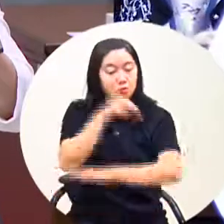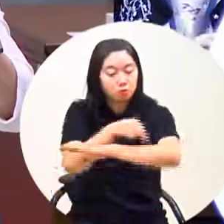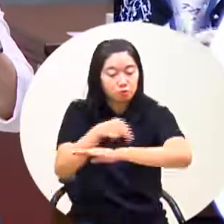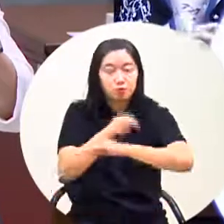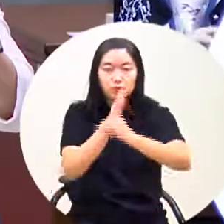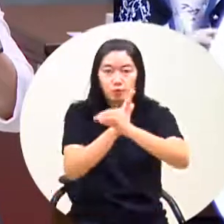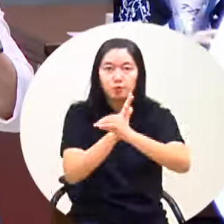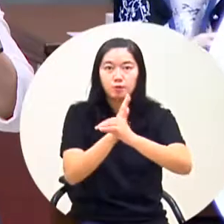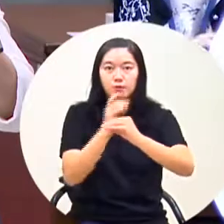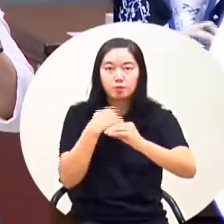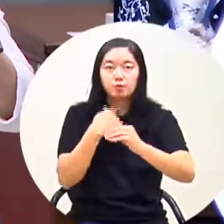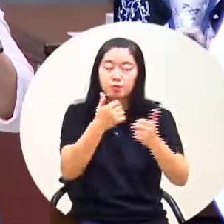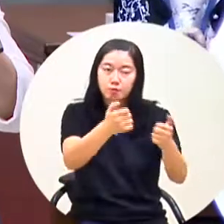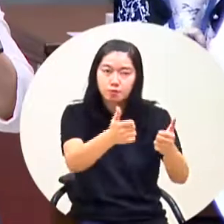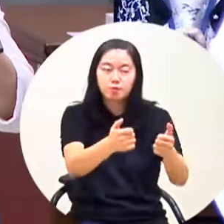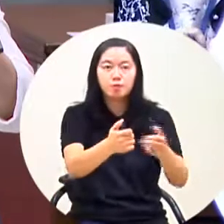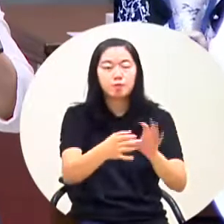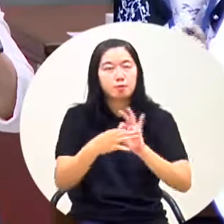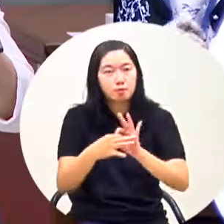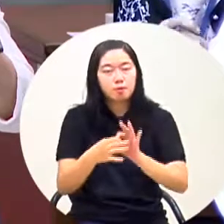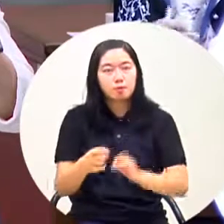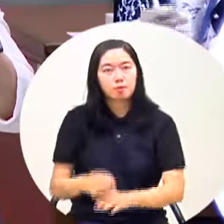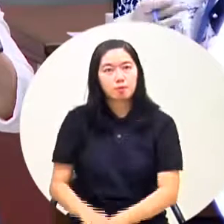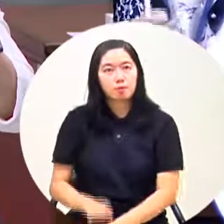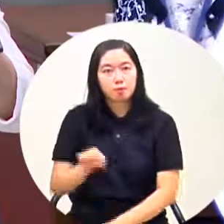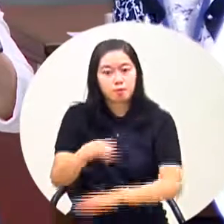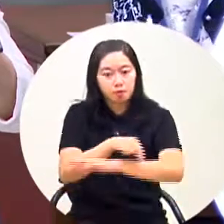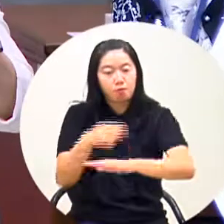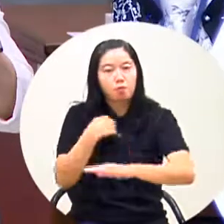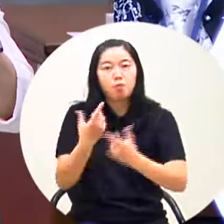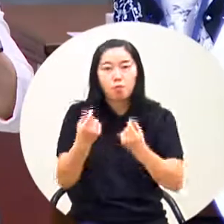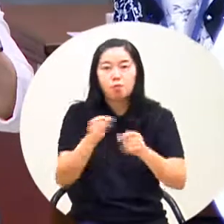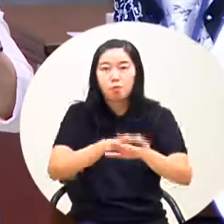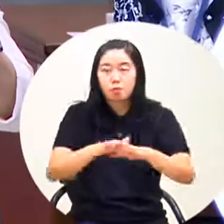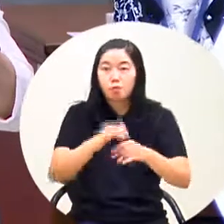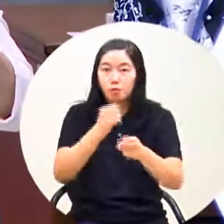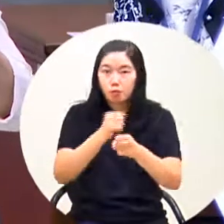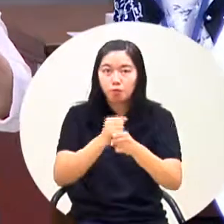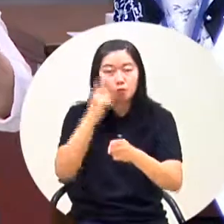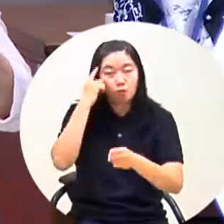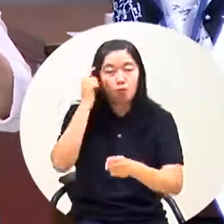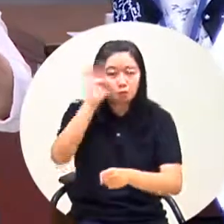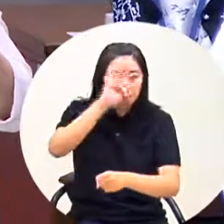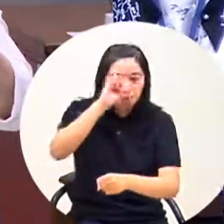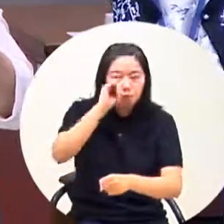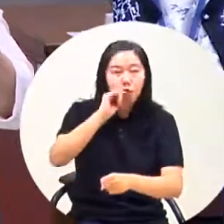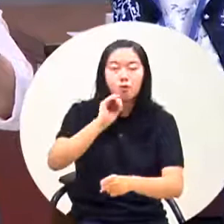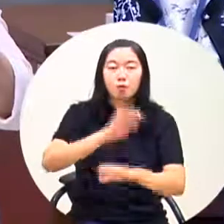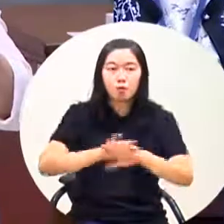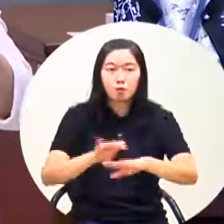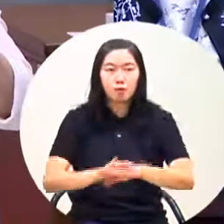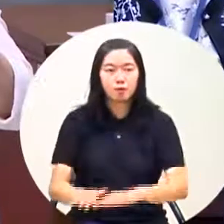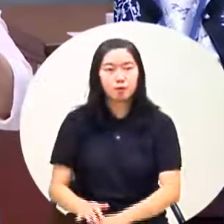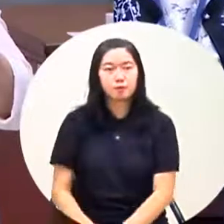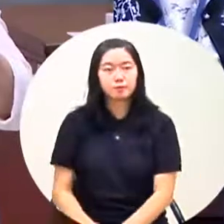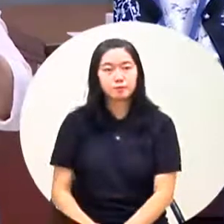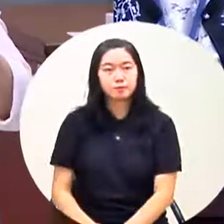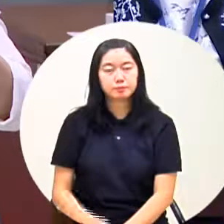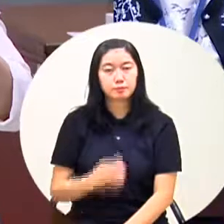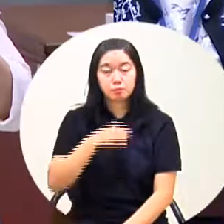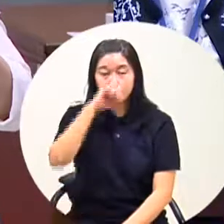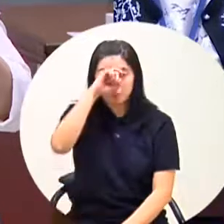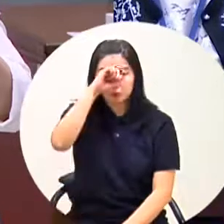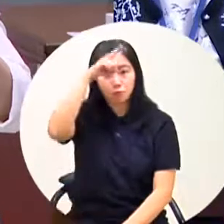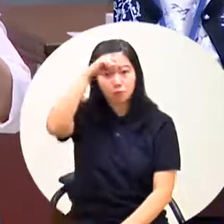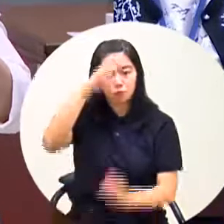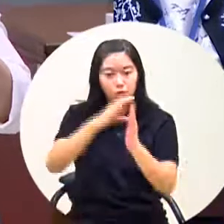们会谢谢议员的关心，这部分其实会有陆续做相关的一些稽查。 对啦，本席是讲，希望讲黄局长家